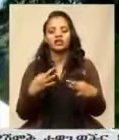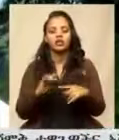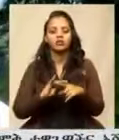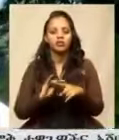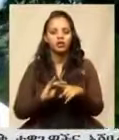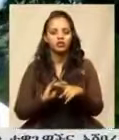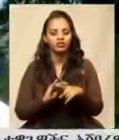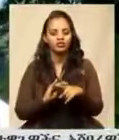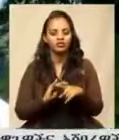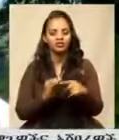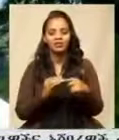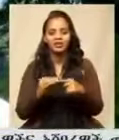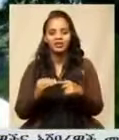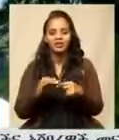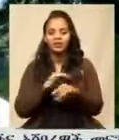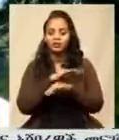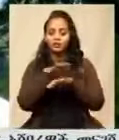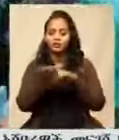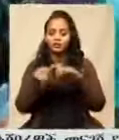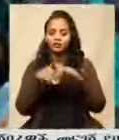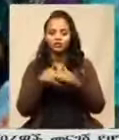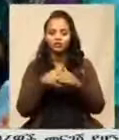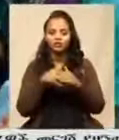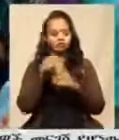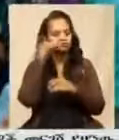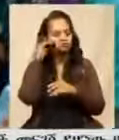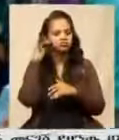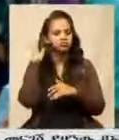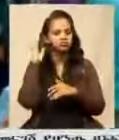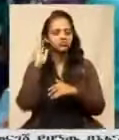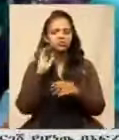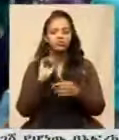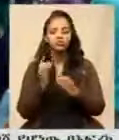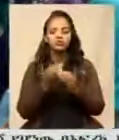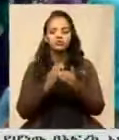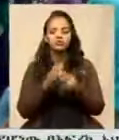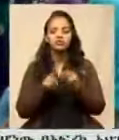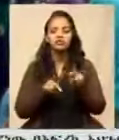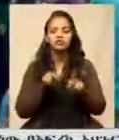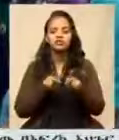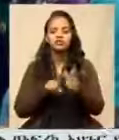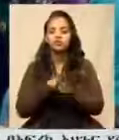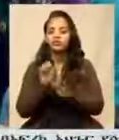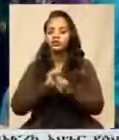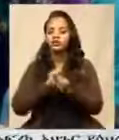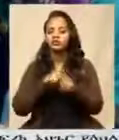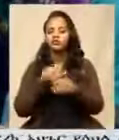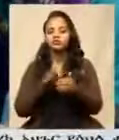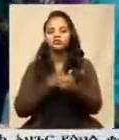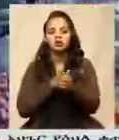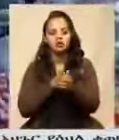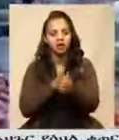ውጭ በስተቀረ በጥቅሉ ተዘናግቷል። በመሆኑም ህብረተሰቡ ቫይረሱን ለመከላከል የሚወጡ